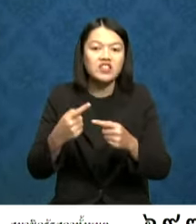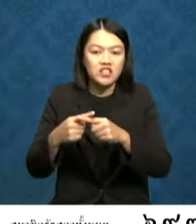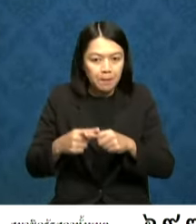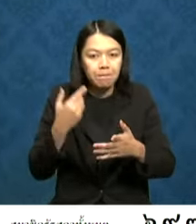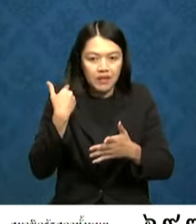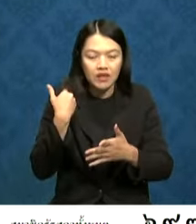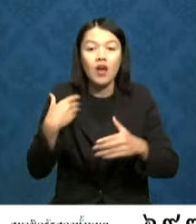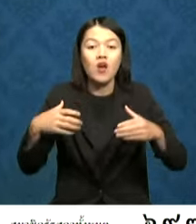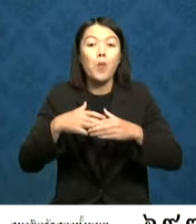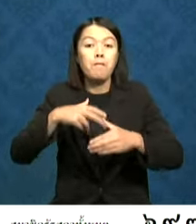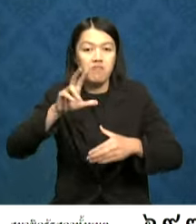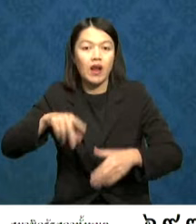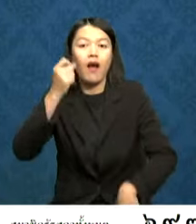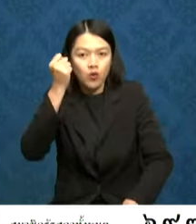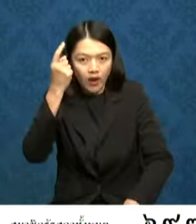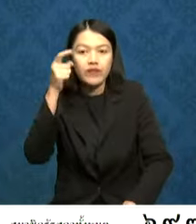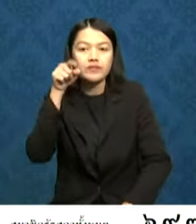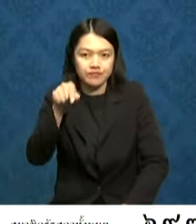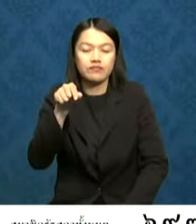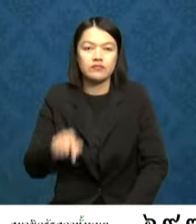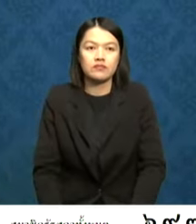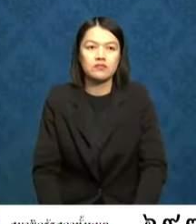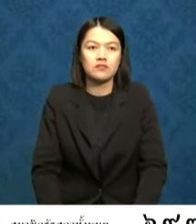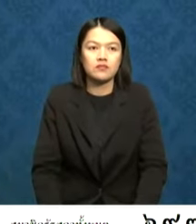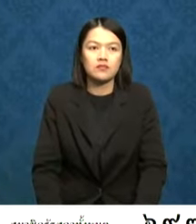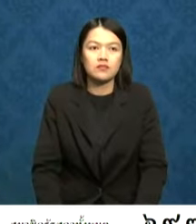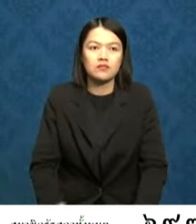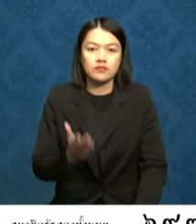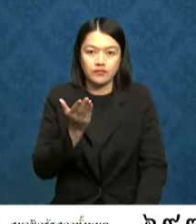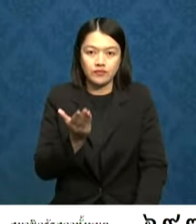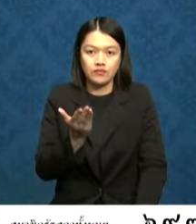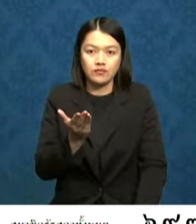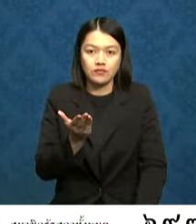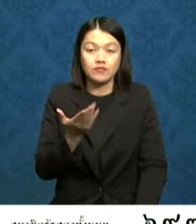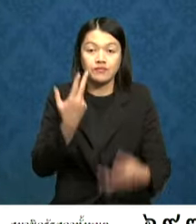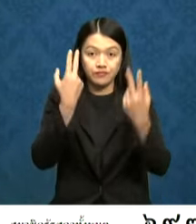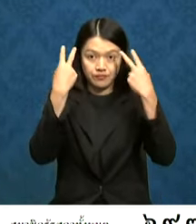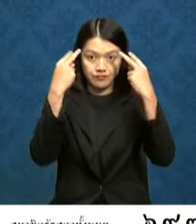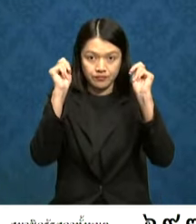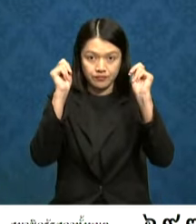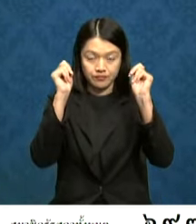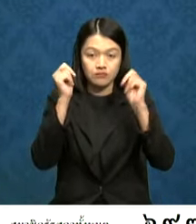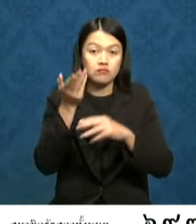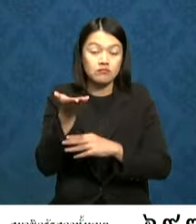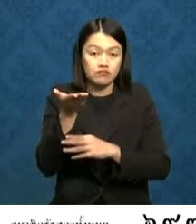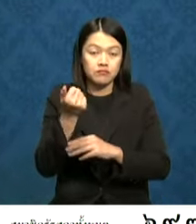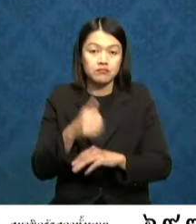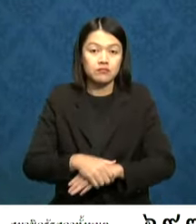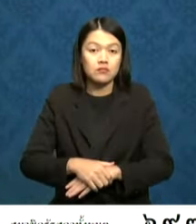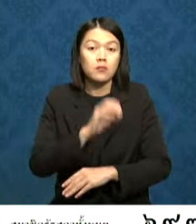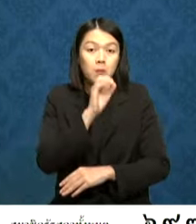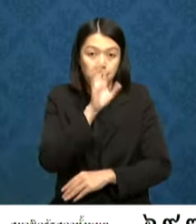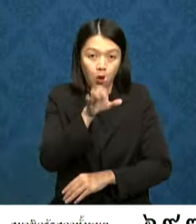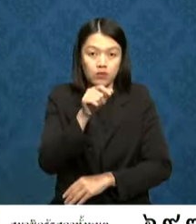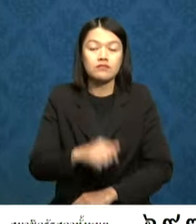ยก็น่าจะเข้าใจเรื่องนี้ดีโดยเฉพาะท่านนายกที่ท่านได้พูดเ